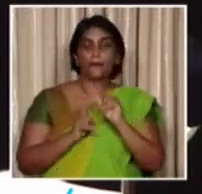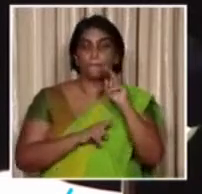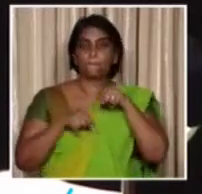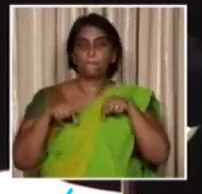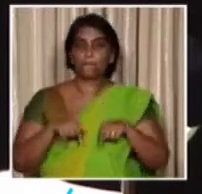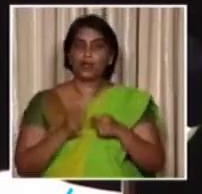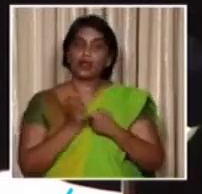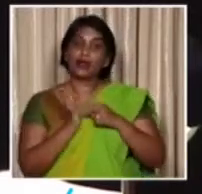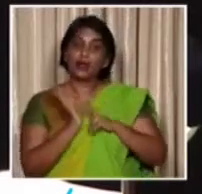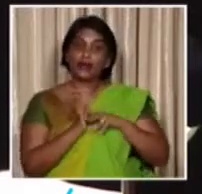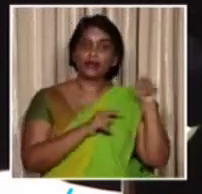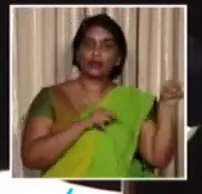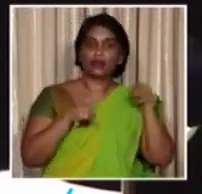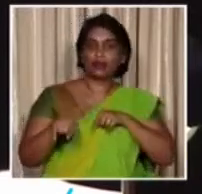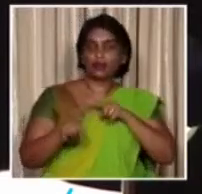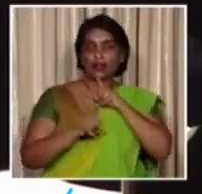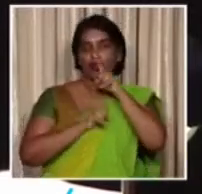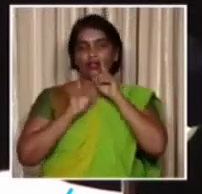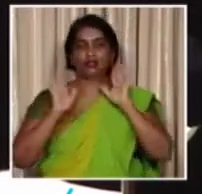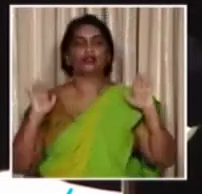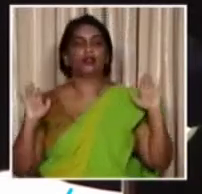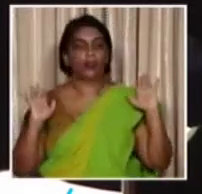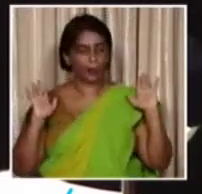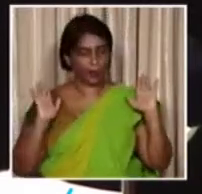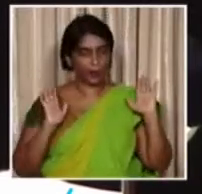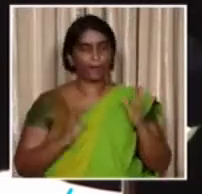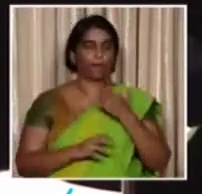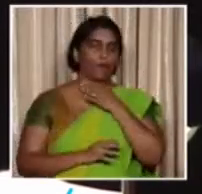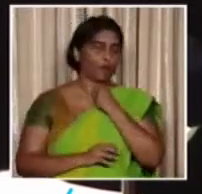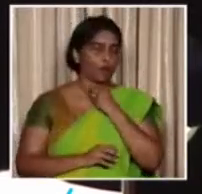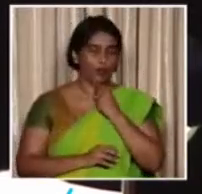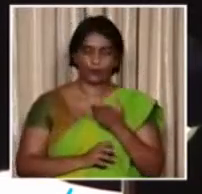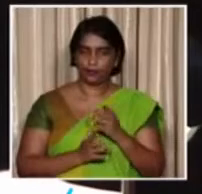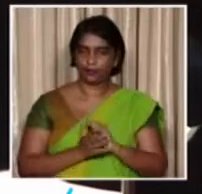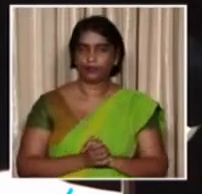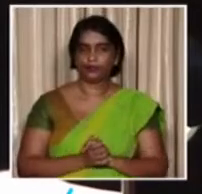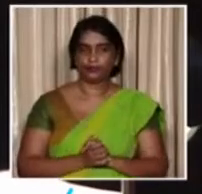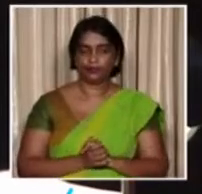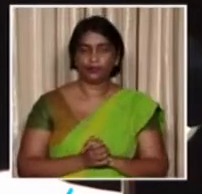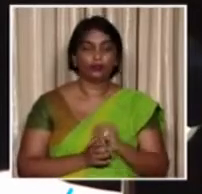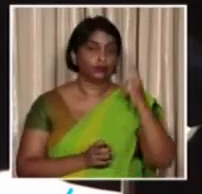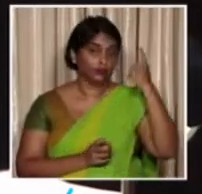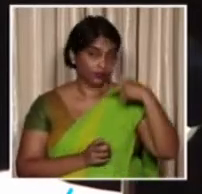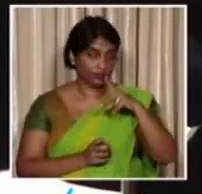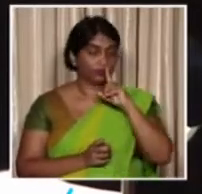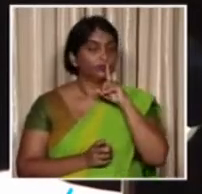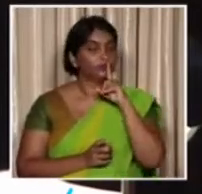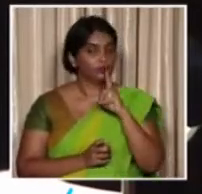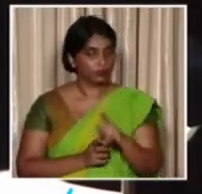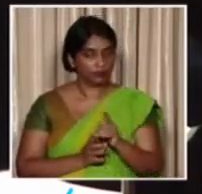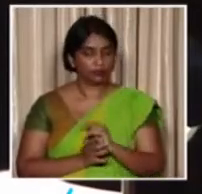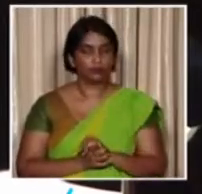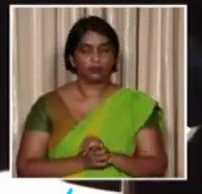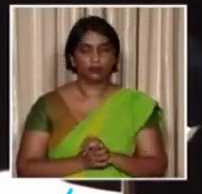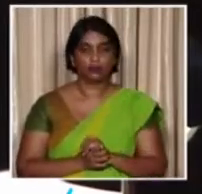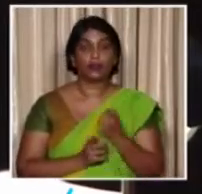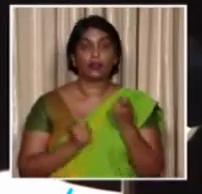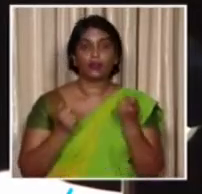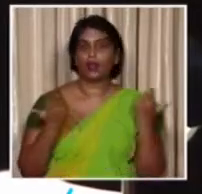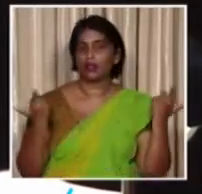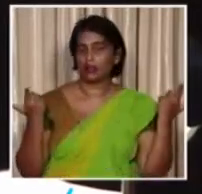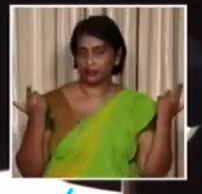සභාවේ ටීවී නාලිකා කාමරේ ඡන්ද ඉල්ලන්නේ නැහැ කියලා කියනවා ඒක බොරුවක් දෙවනුව කියනවා සල්ලි නැහැ